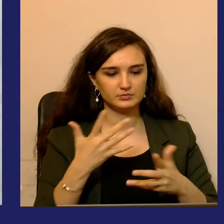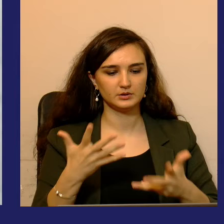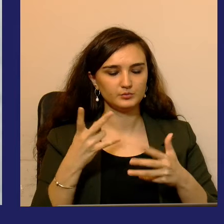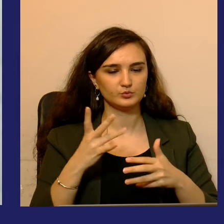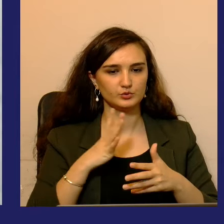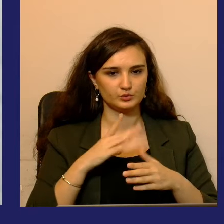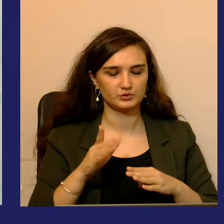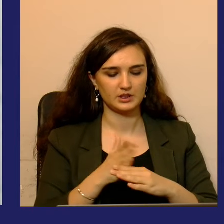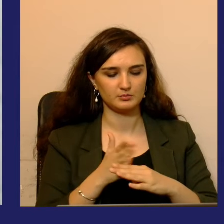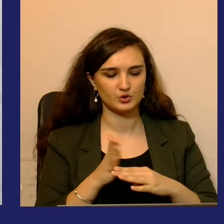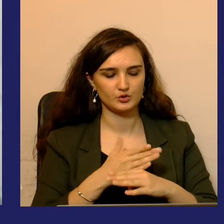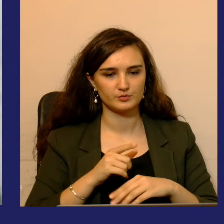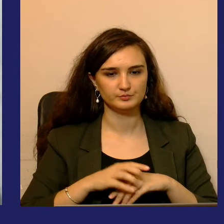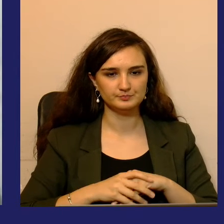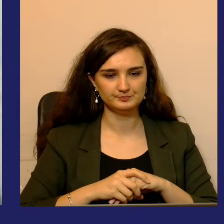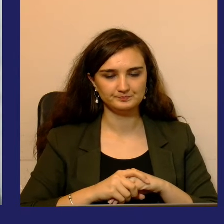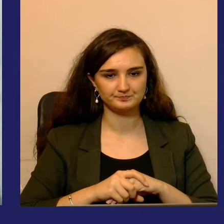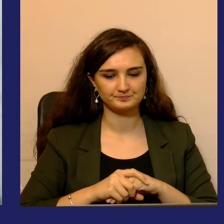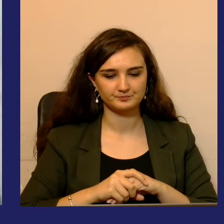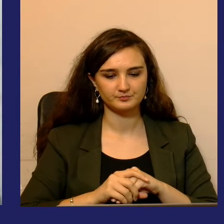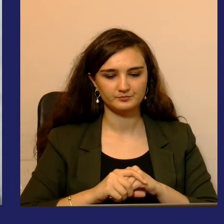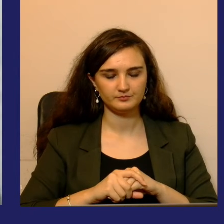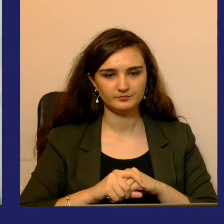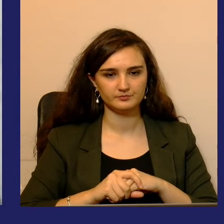უნდა გაიმიჯნოს